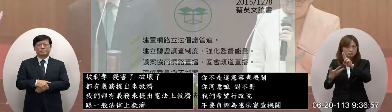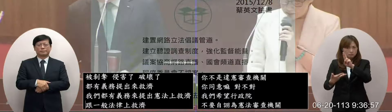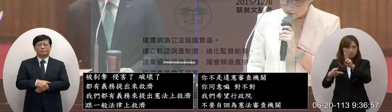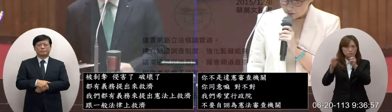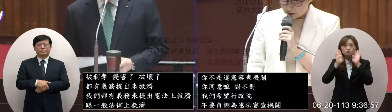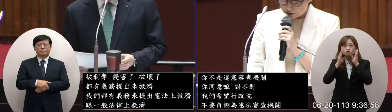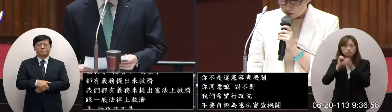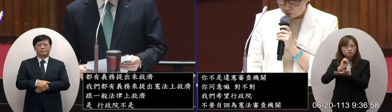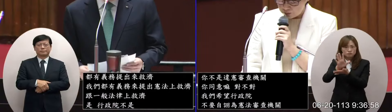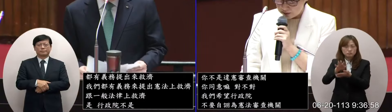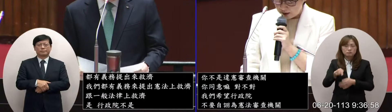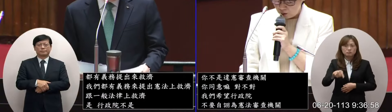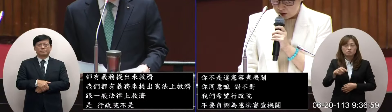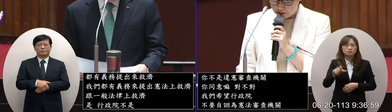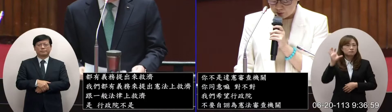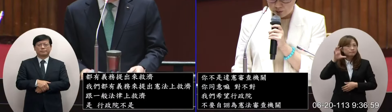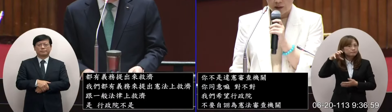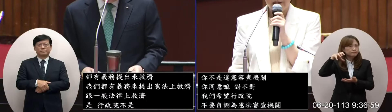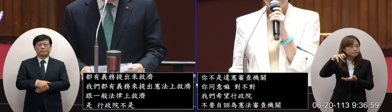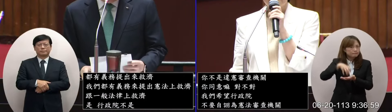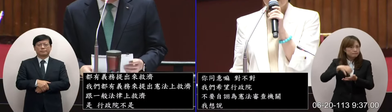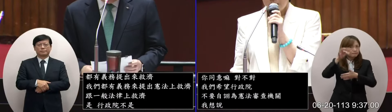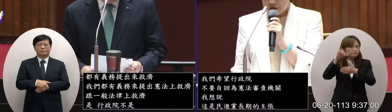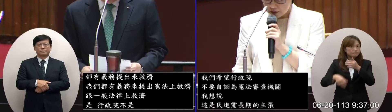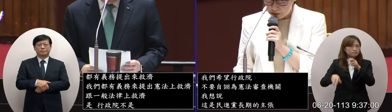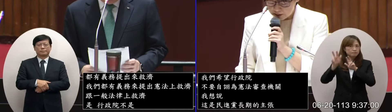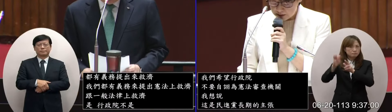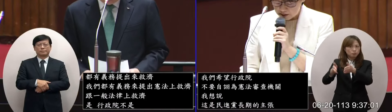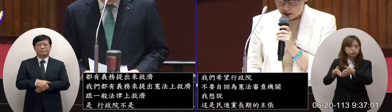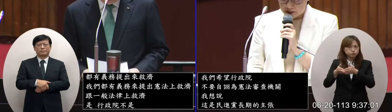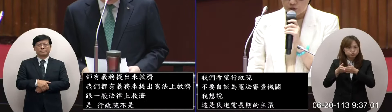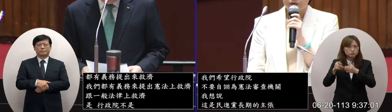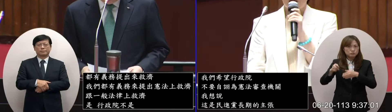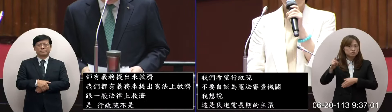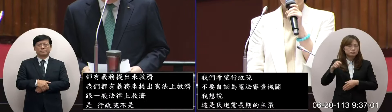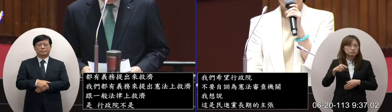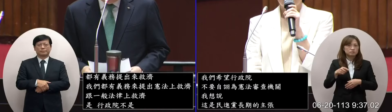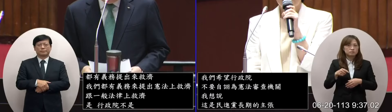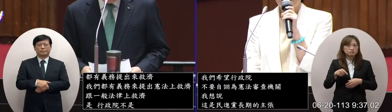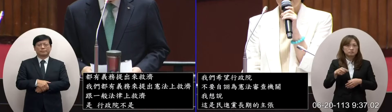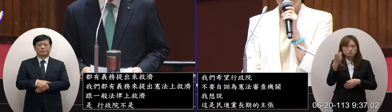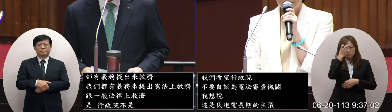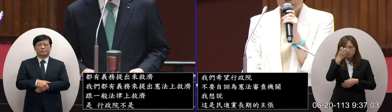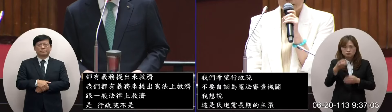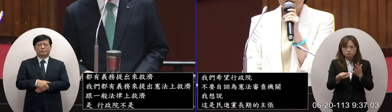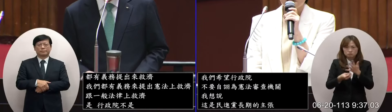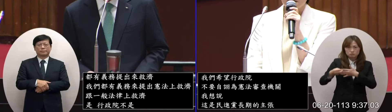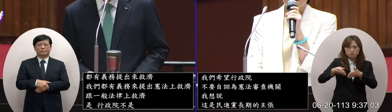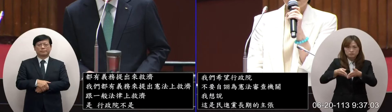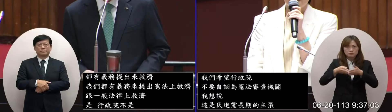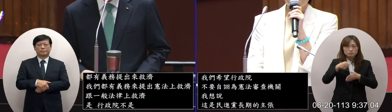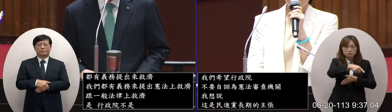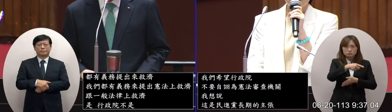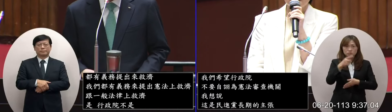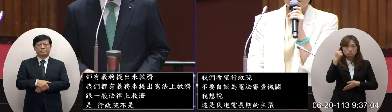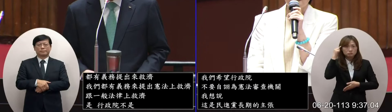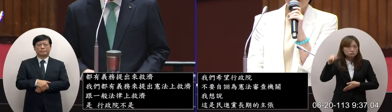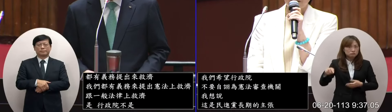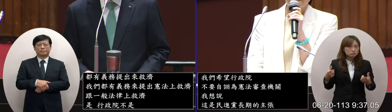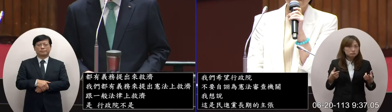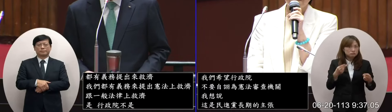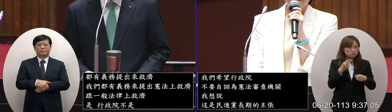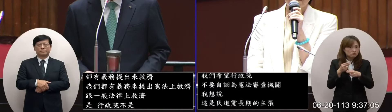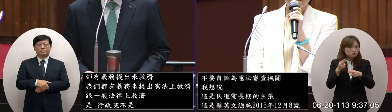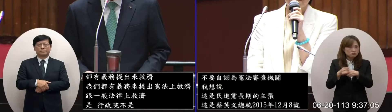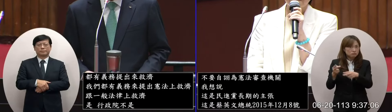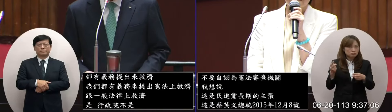实建立听证调查制度，强化监督能量，这是民进党长期的主张。我想请问院长，这也是您的信